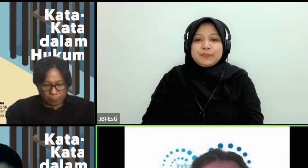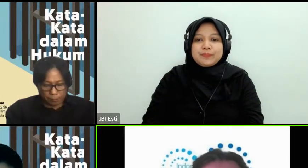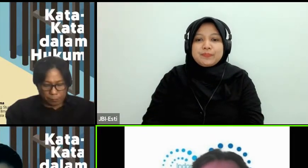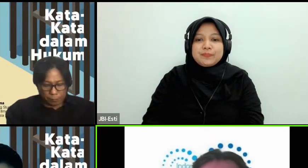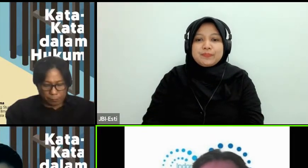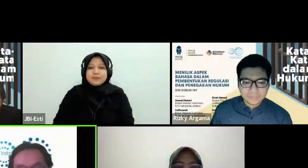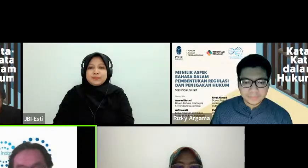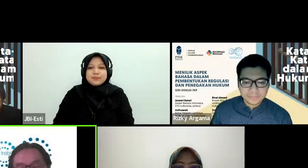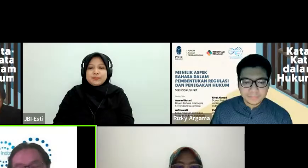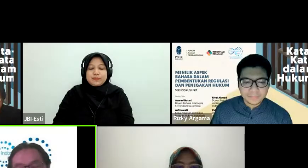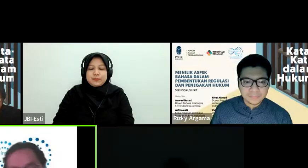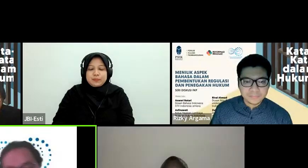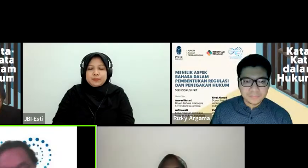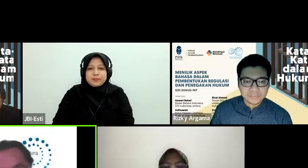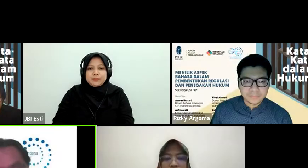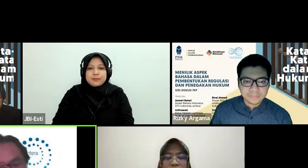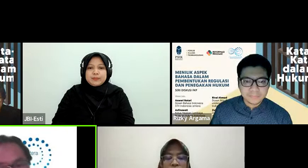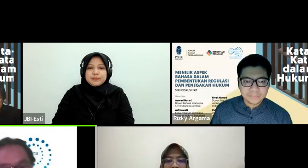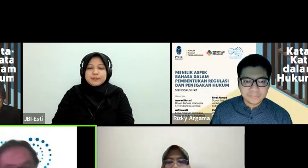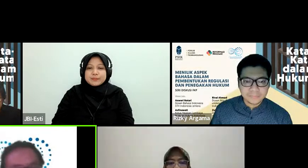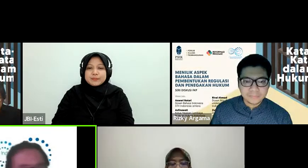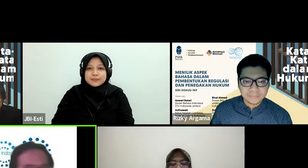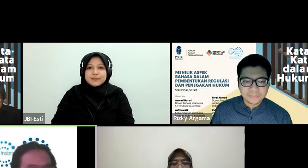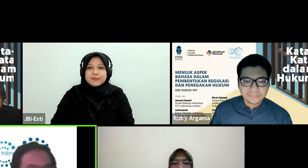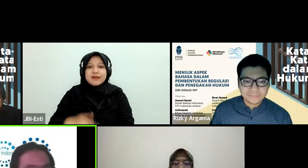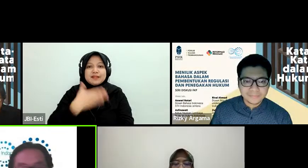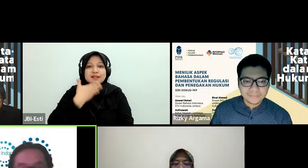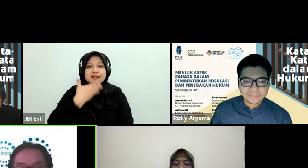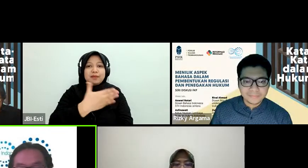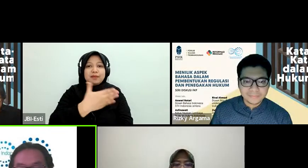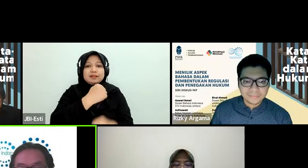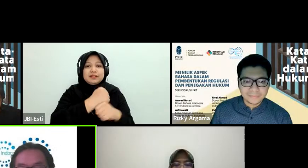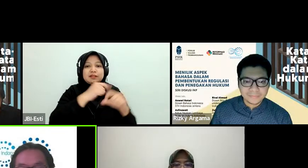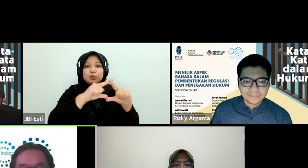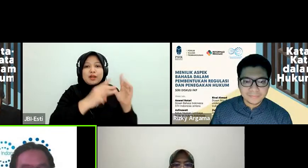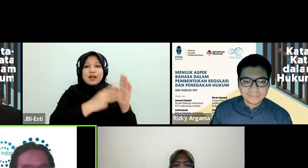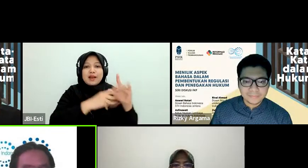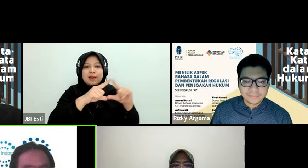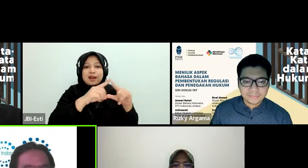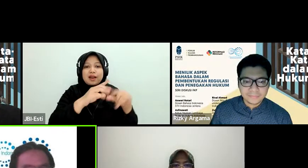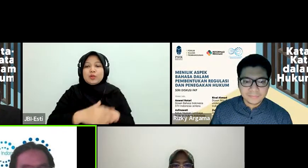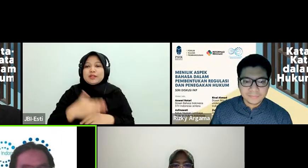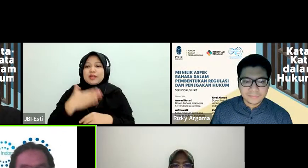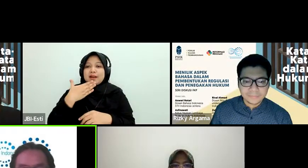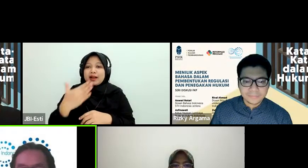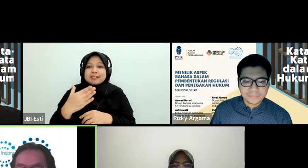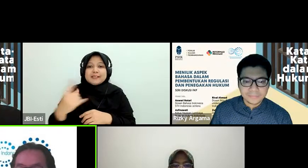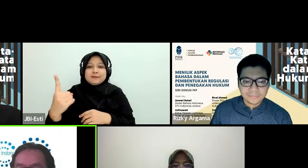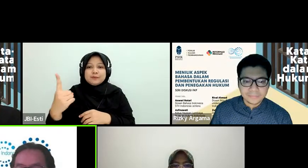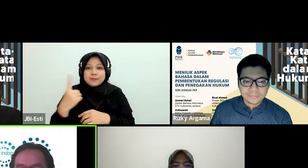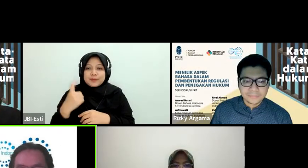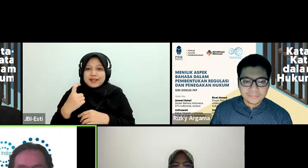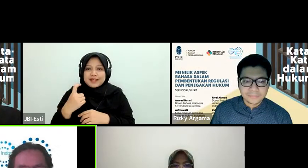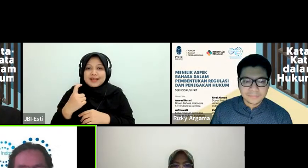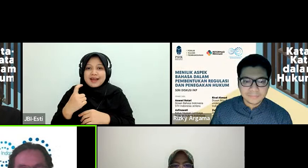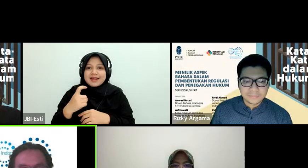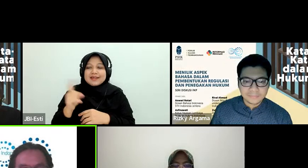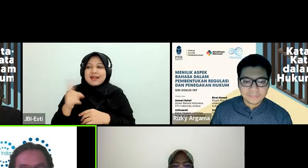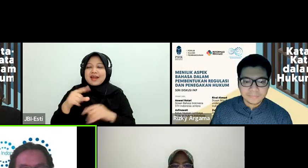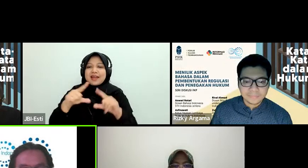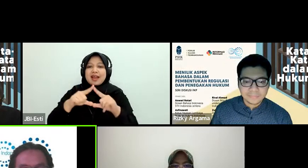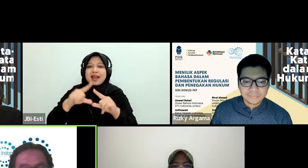strict Terima kasih bangga Ma termasuk kasih juga bertanya Mas Alif dan Bang